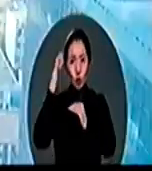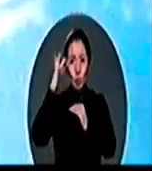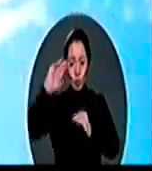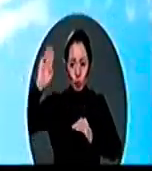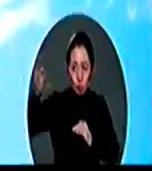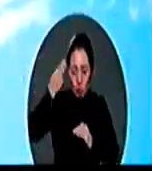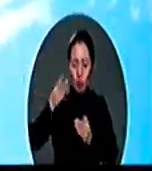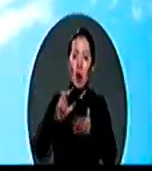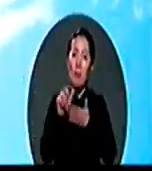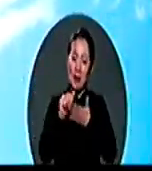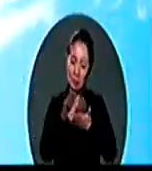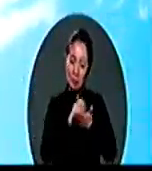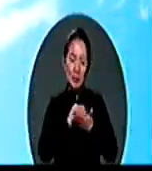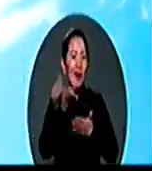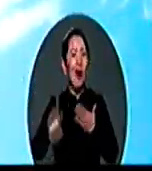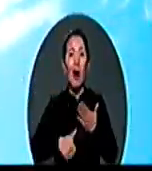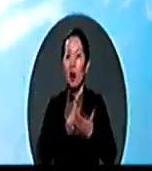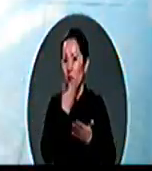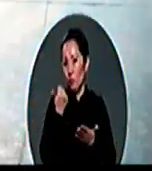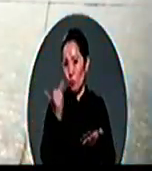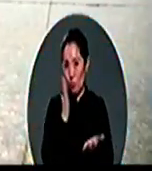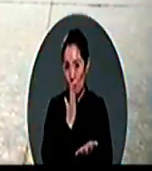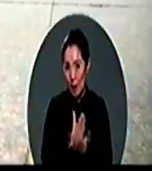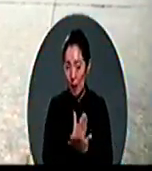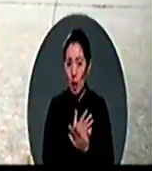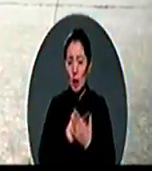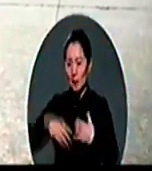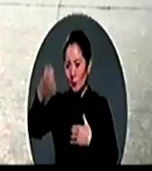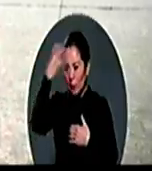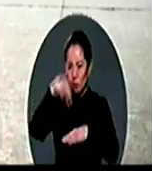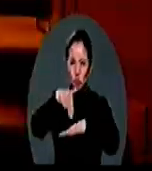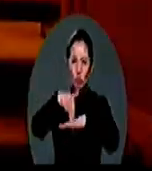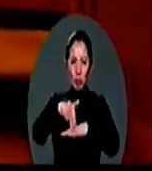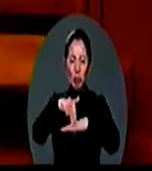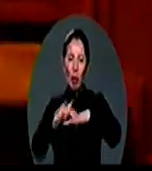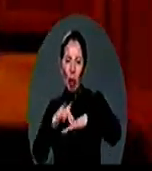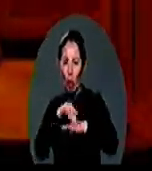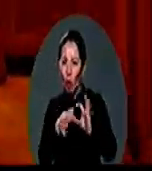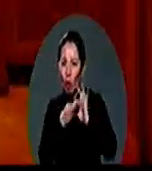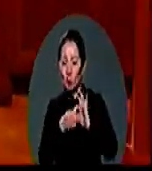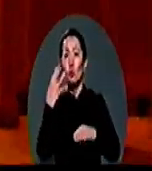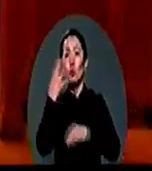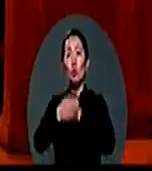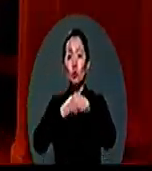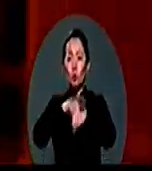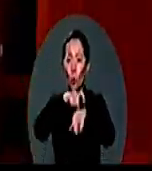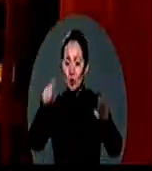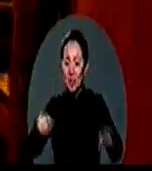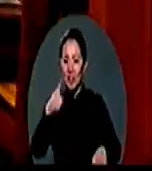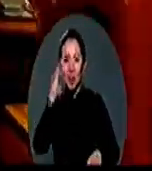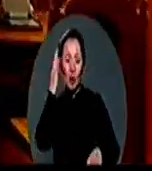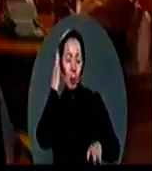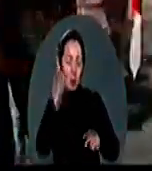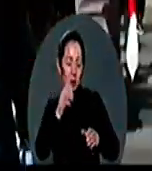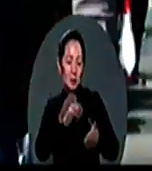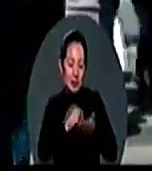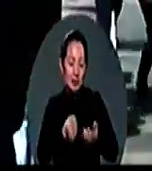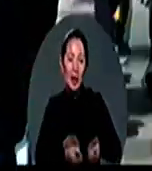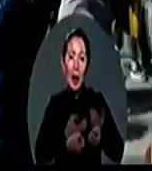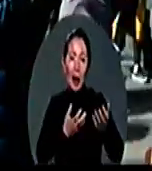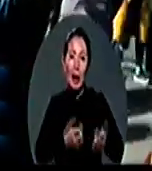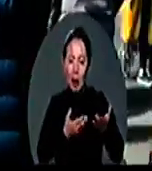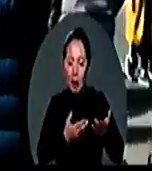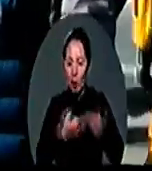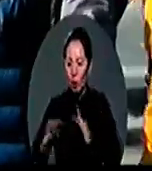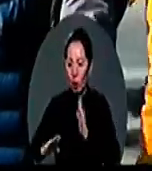бодлого тодорхойлох баримт бичиг хангалтгүй байна. Нөгөө талаас засаглалын тогтворгүй байдлын улмаас 4 жил дутанд нэг бодлогын баримт бичиг гаргадаг